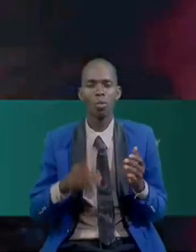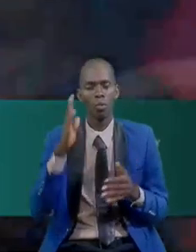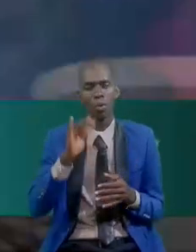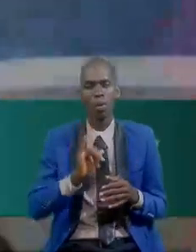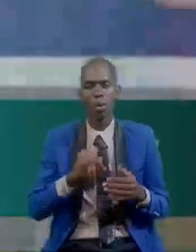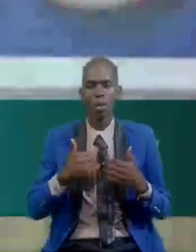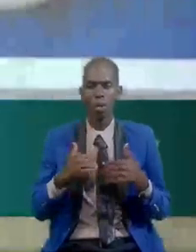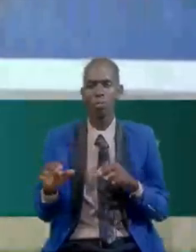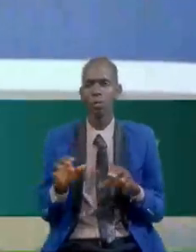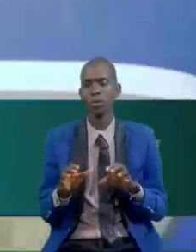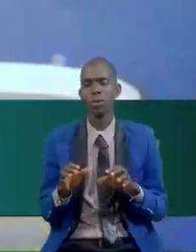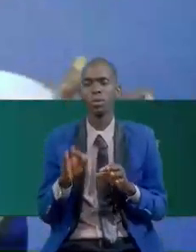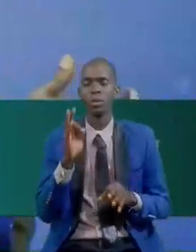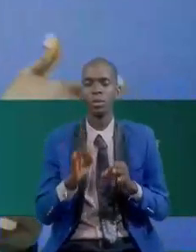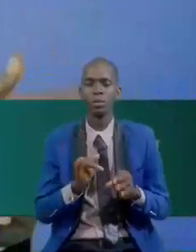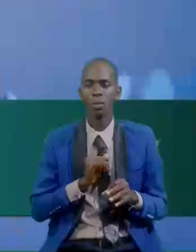Si je suis invité à un lieu,